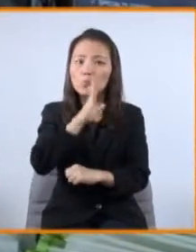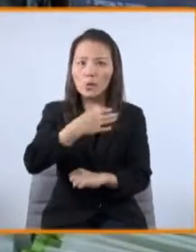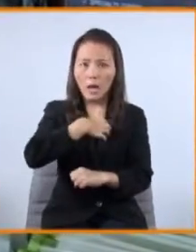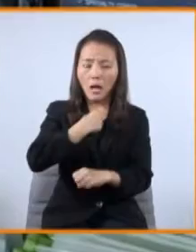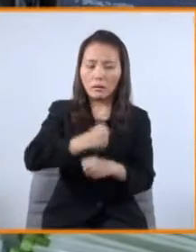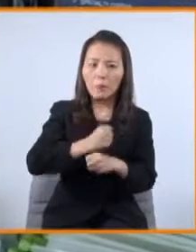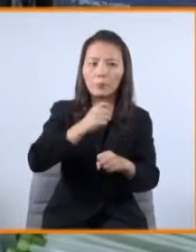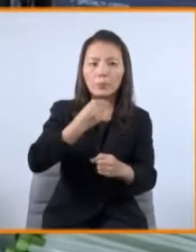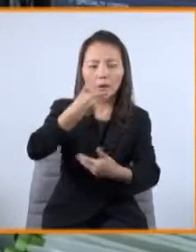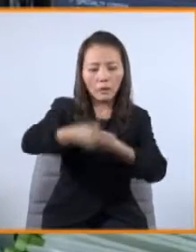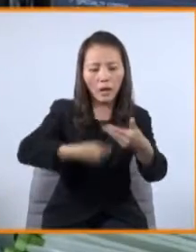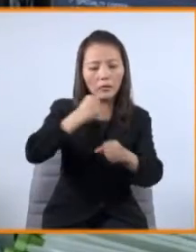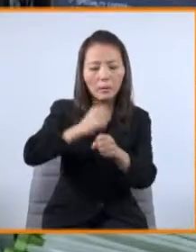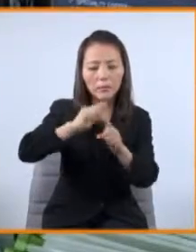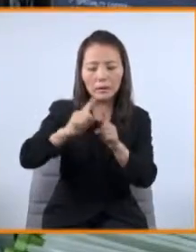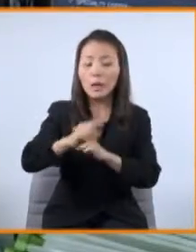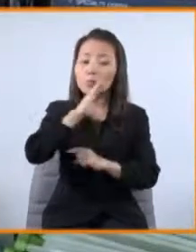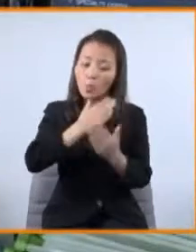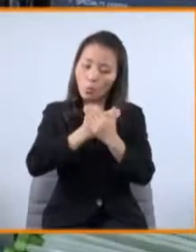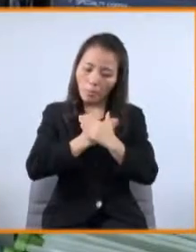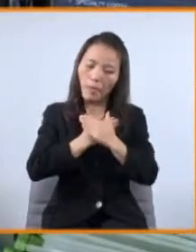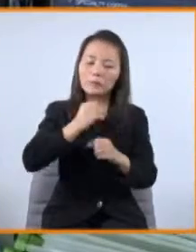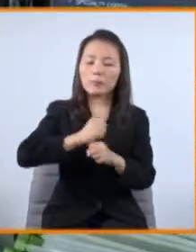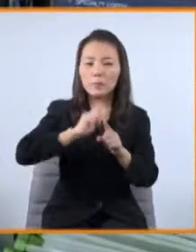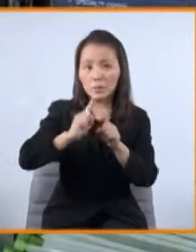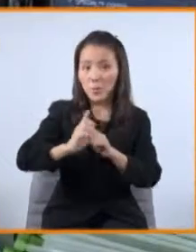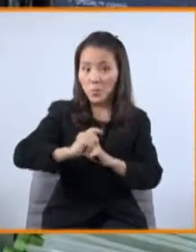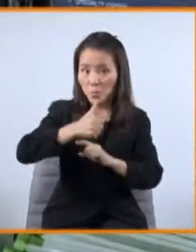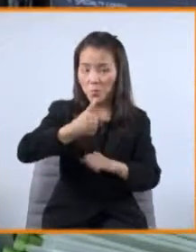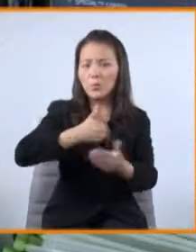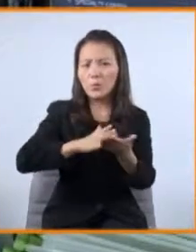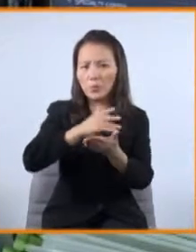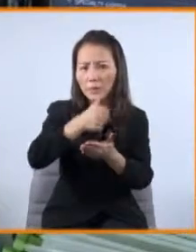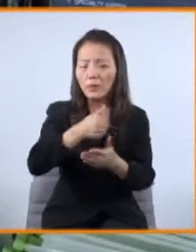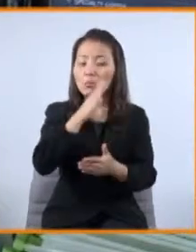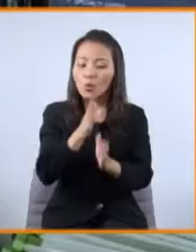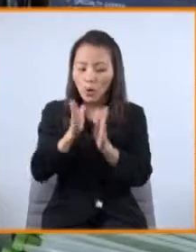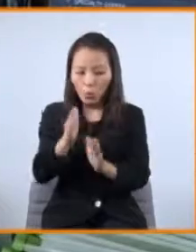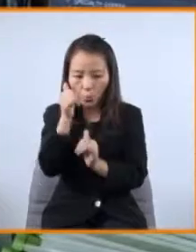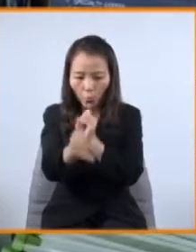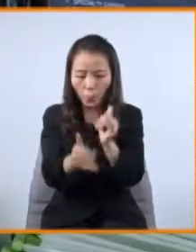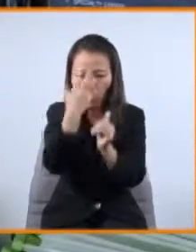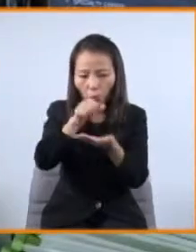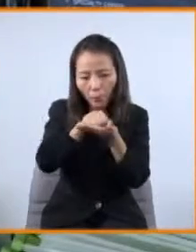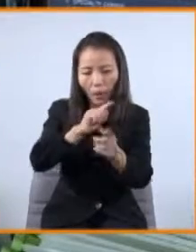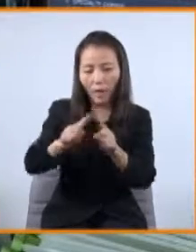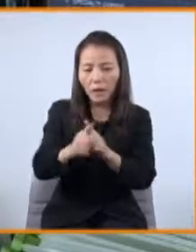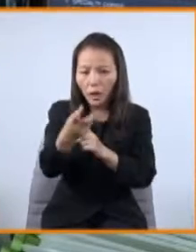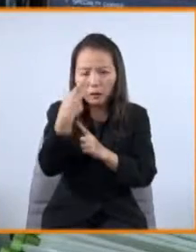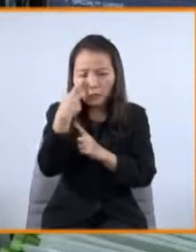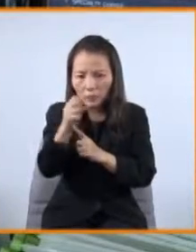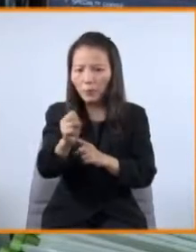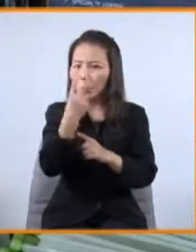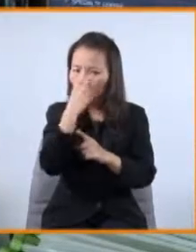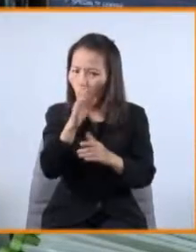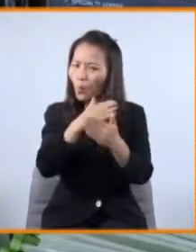อะไรแล้วเกิดจากความรักงานย่อมออกมาดีค่ะและลูกค้าที่เลือกใช้บริการนะคะมักจะเห็นถึงความตั้งใจแล้วก็สัมผัสได้ว่า